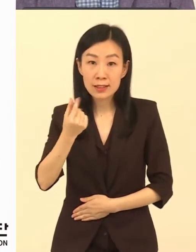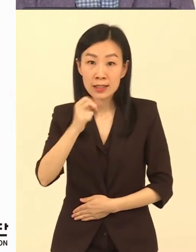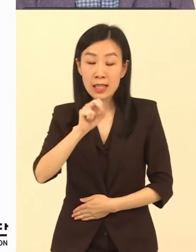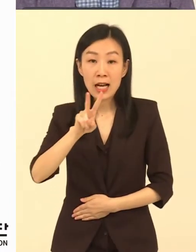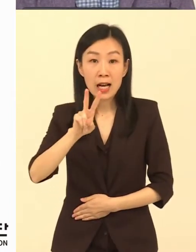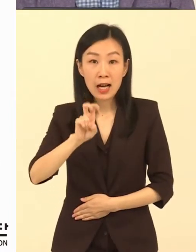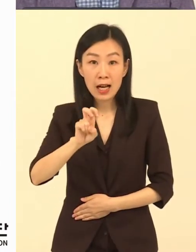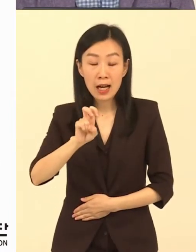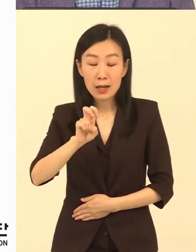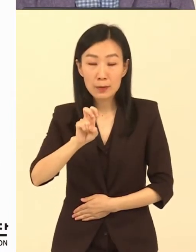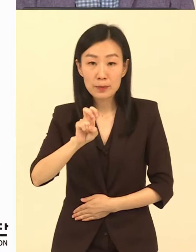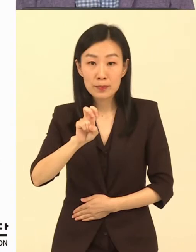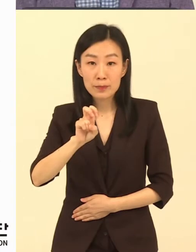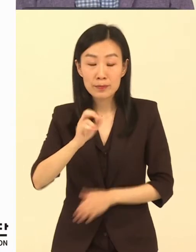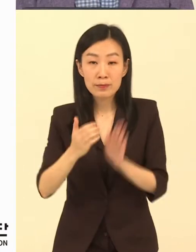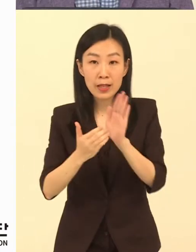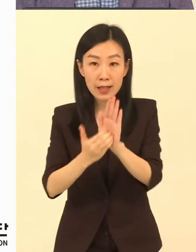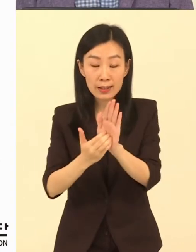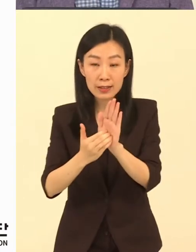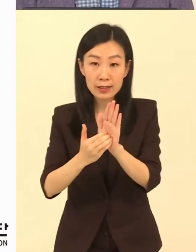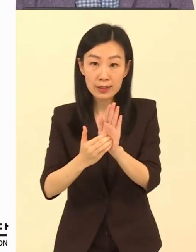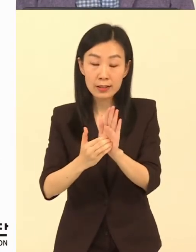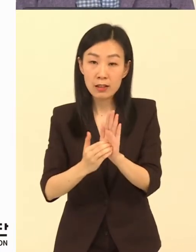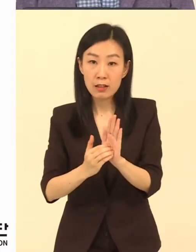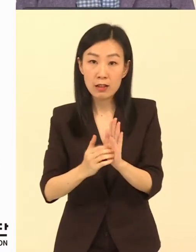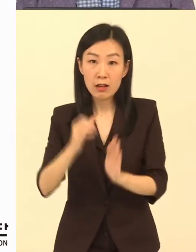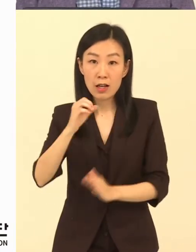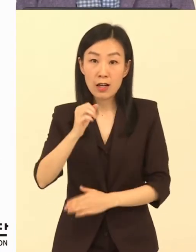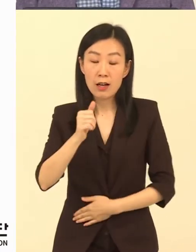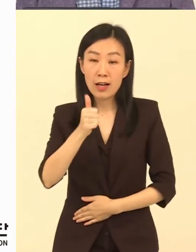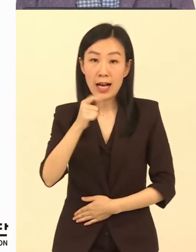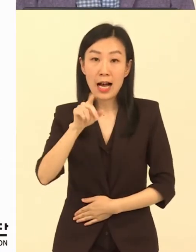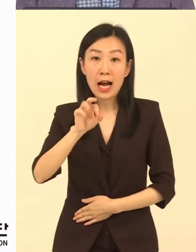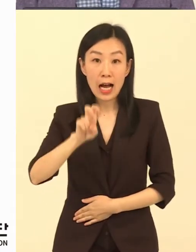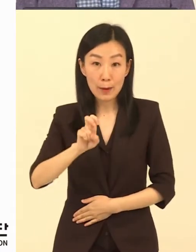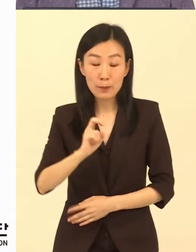치료 또는 항암 치료를 시행하게 되겠습니다.